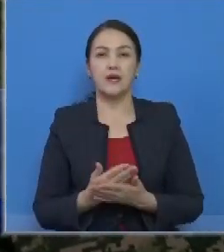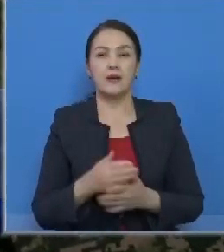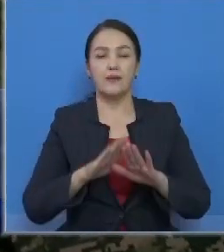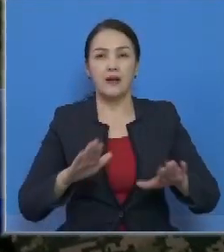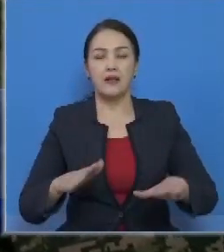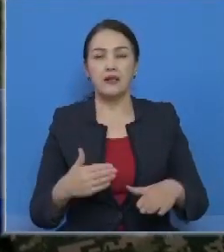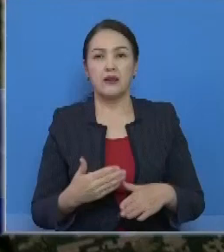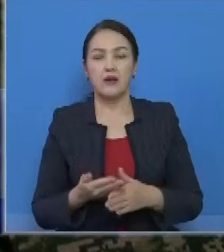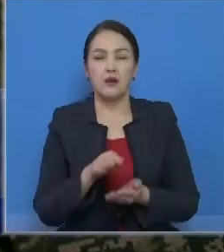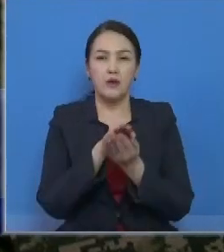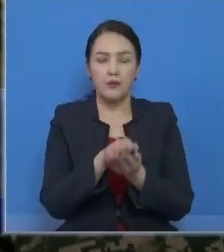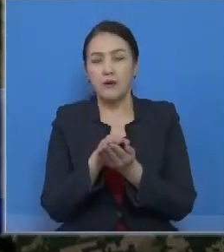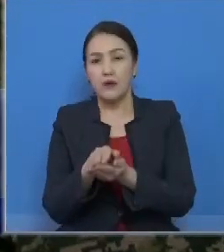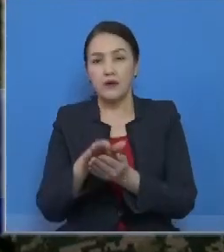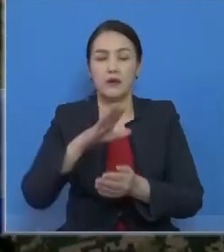балдарын көрмеге кетті.